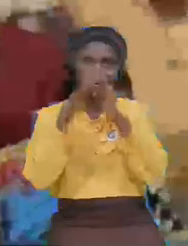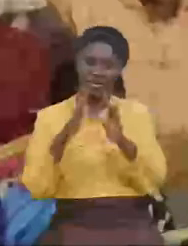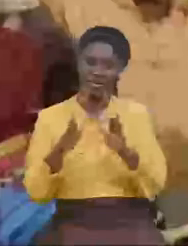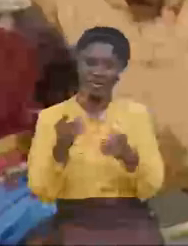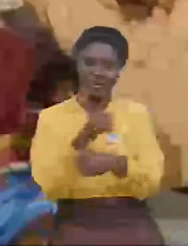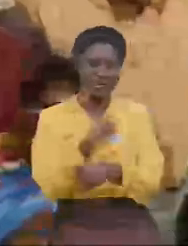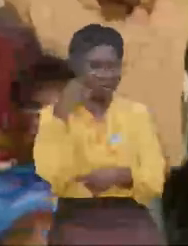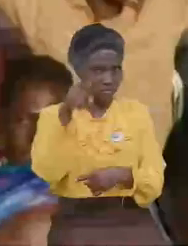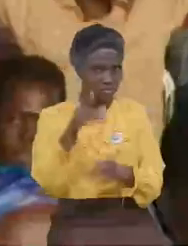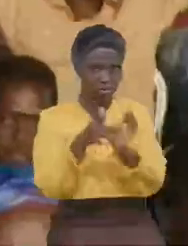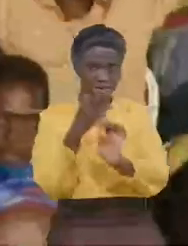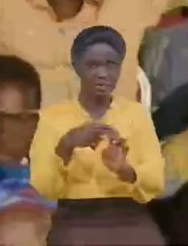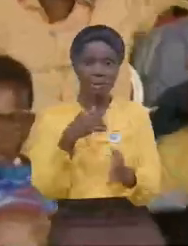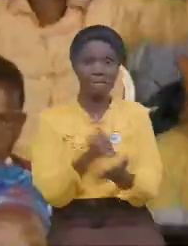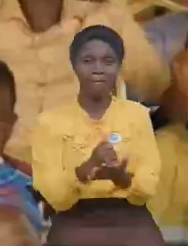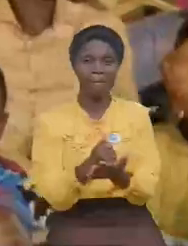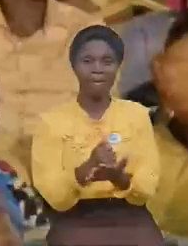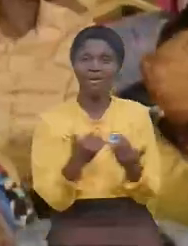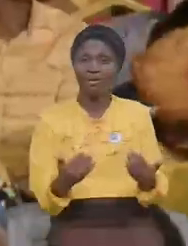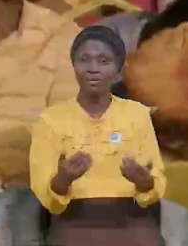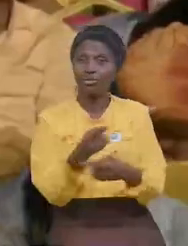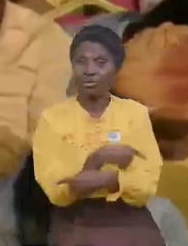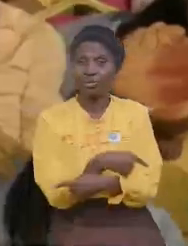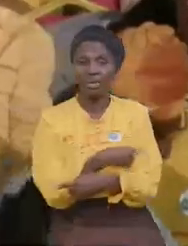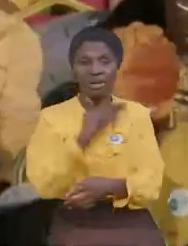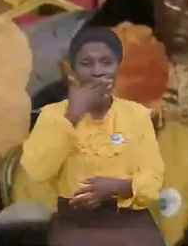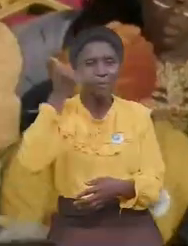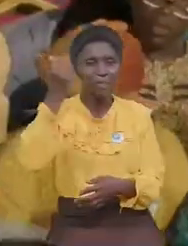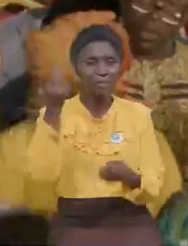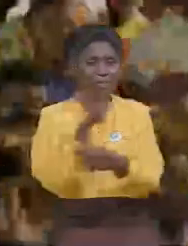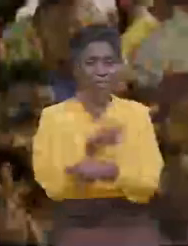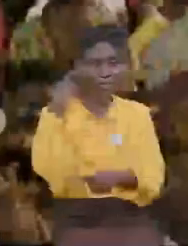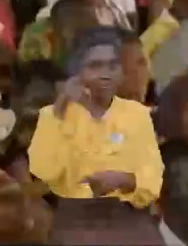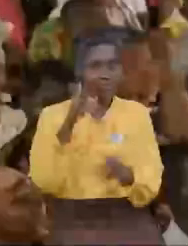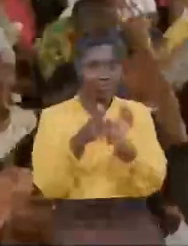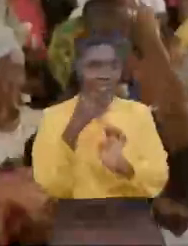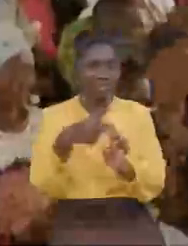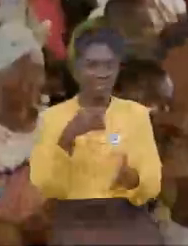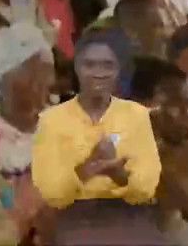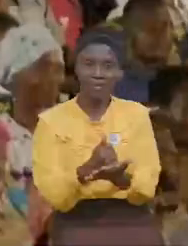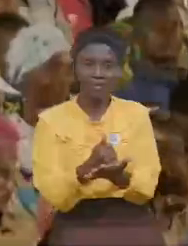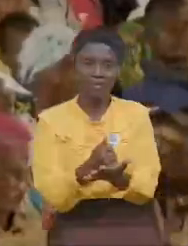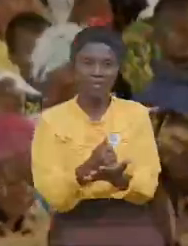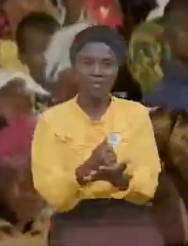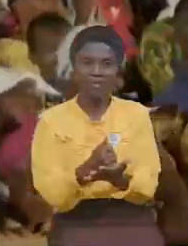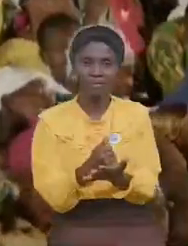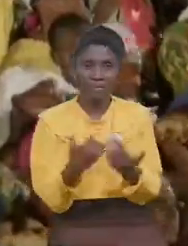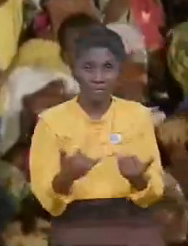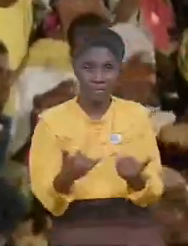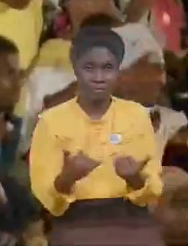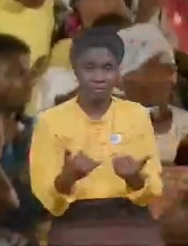Aujourd'hui, le jour béni, bienheureux pour toi. Aujourd'hui, le meilleur jour pour